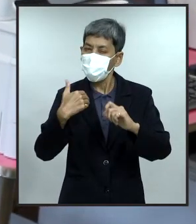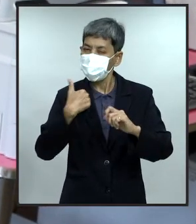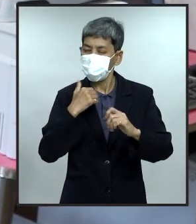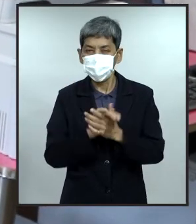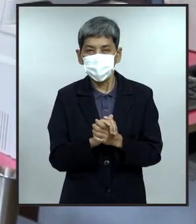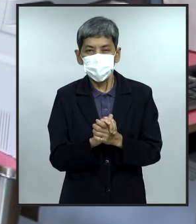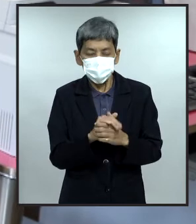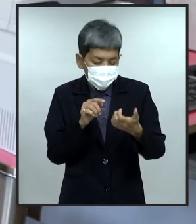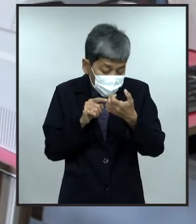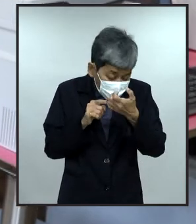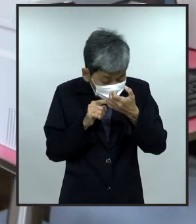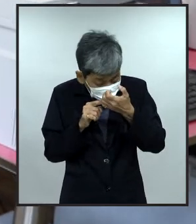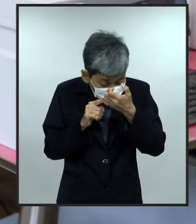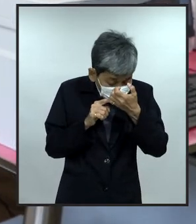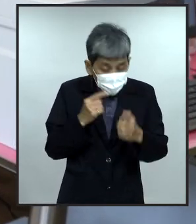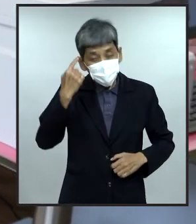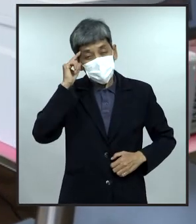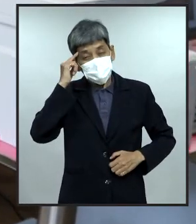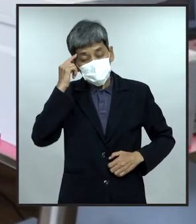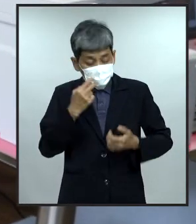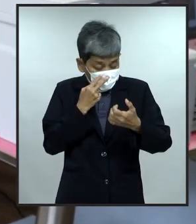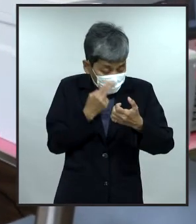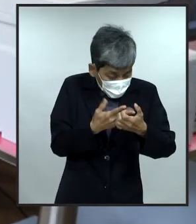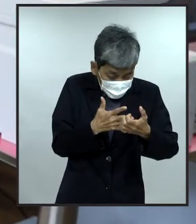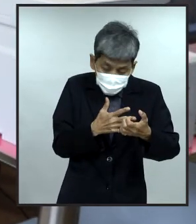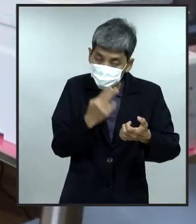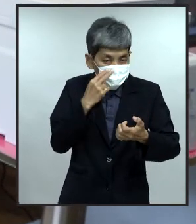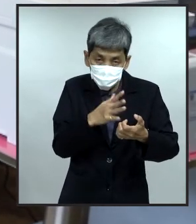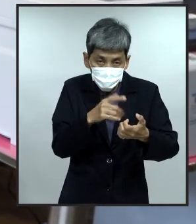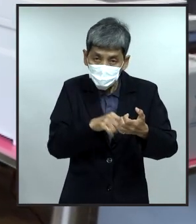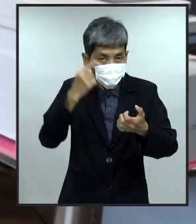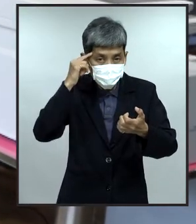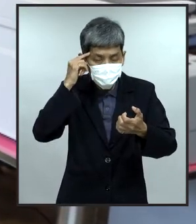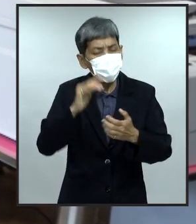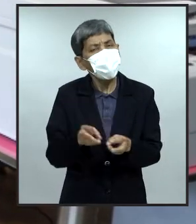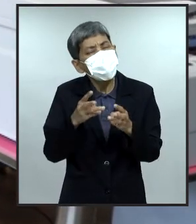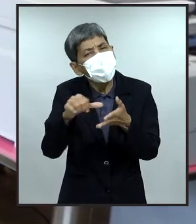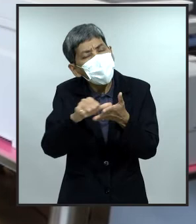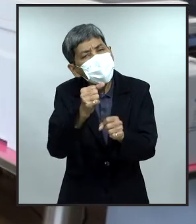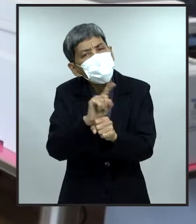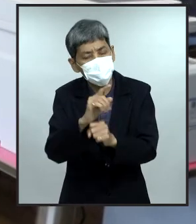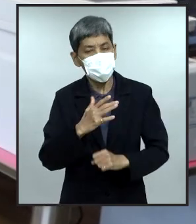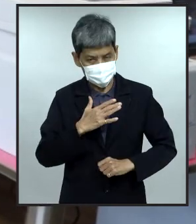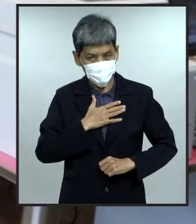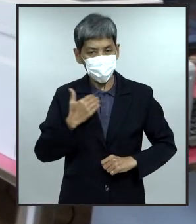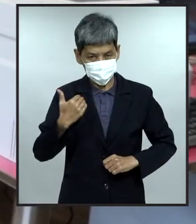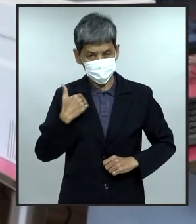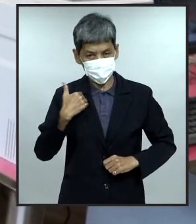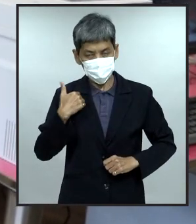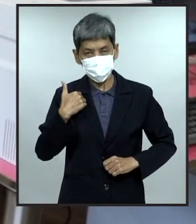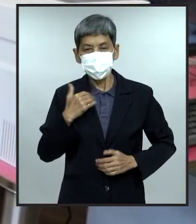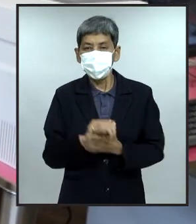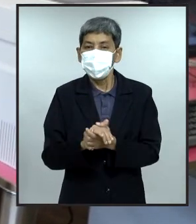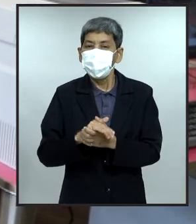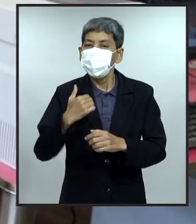อ่านค่าวัดไข้แล้วไม่เห็นอาจจะไม่สามารถอ่านตัวเลขได้ แล้วเราแก้ปัญหา ค่ะของเราก็จะมีเป็นกล้อง